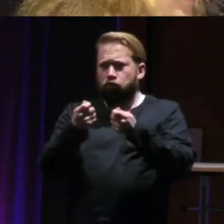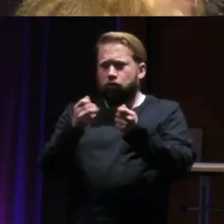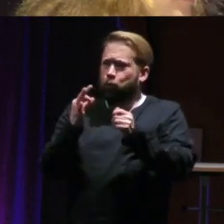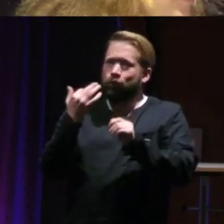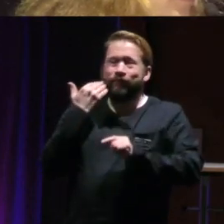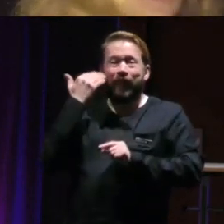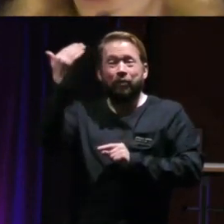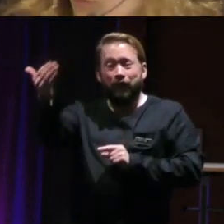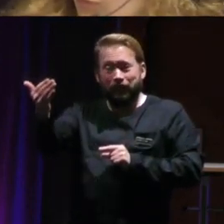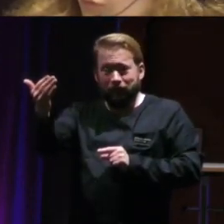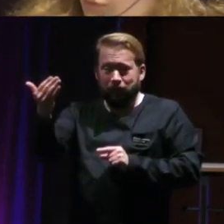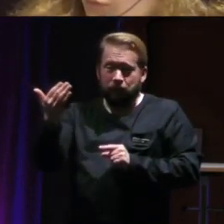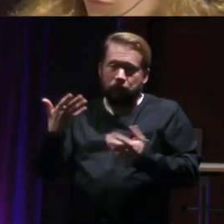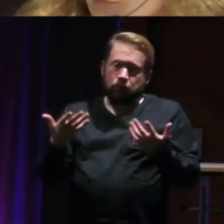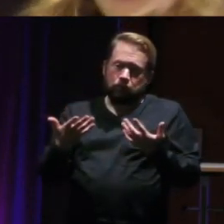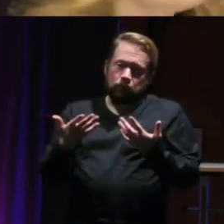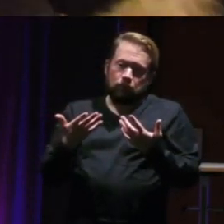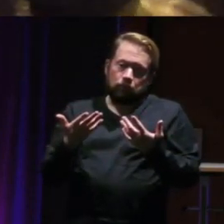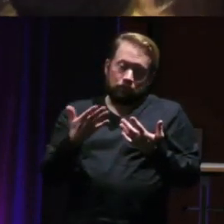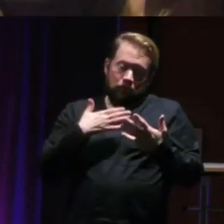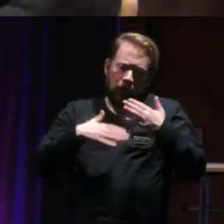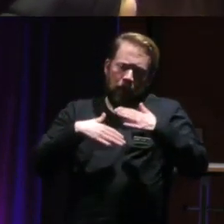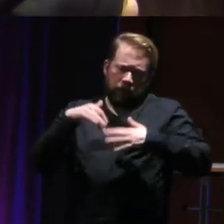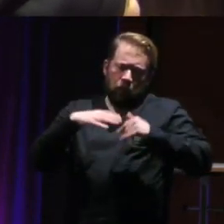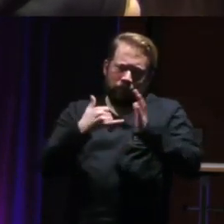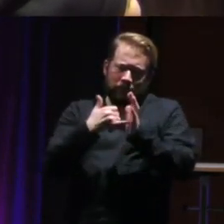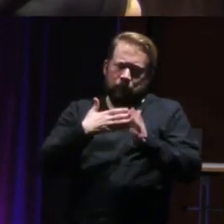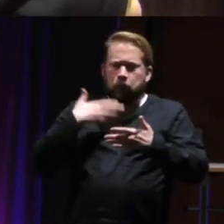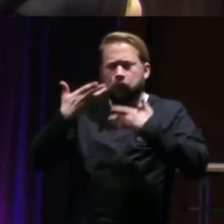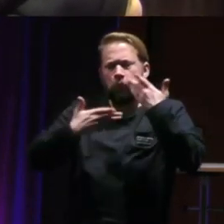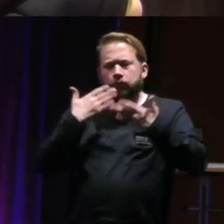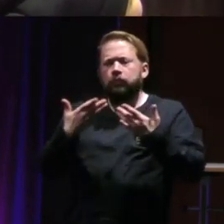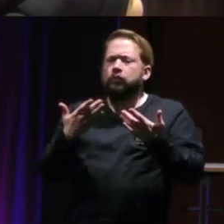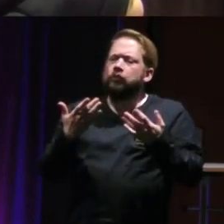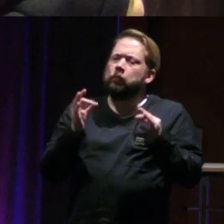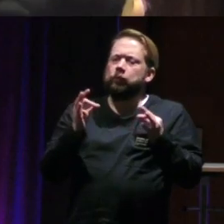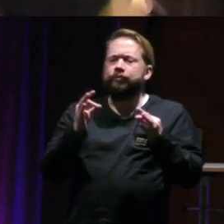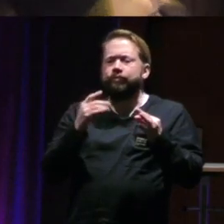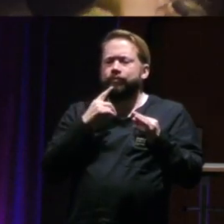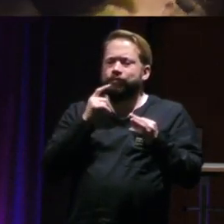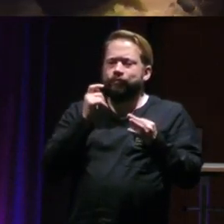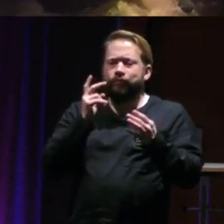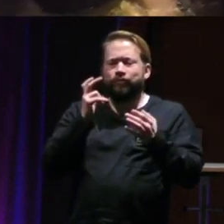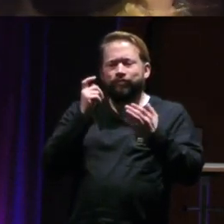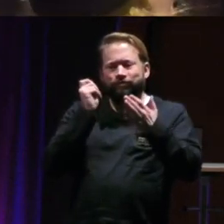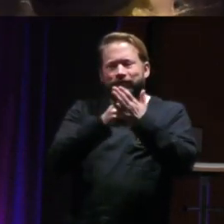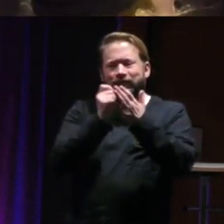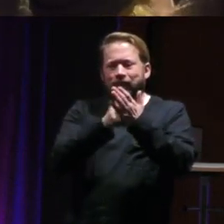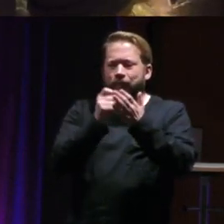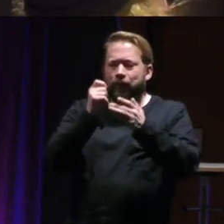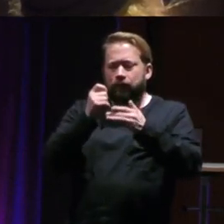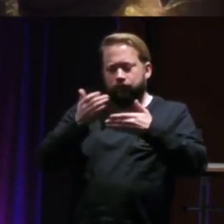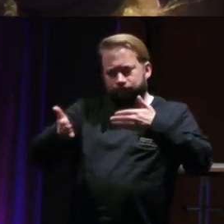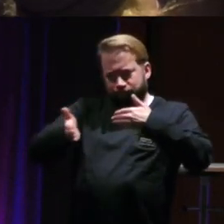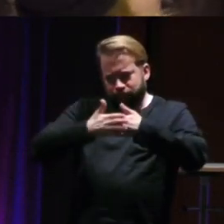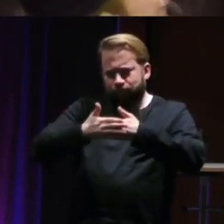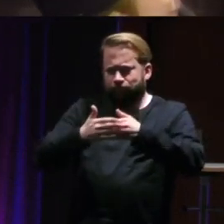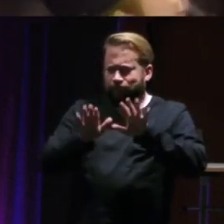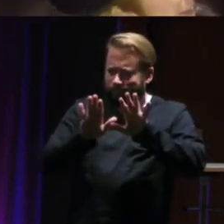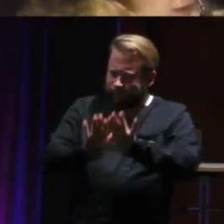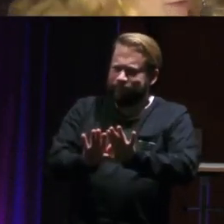the song is about. Yeah, so we have to nail down the cellar to stop to keep this. Them out. Yeah, yeah. Как